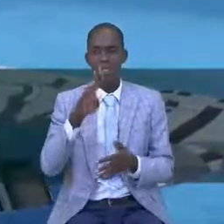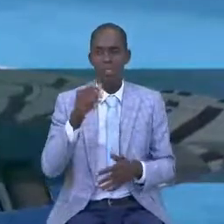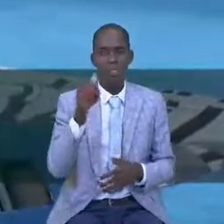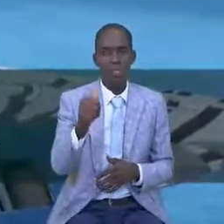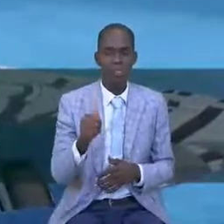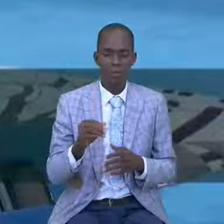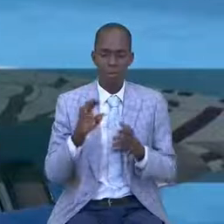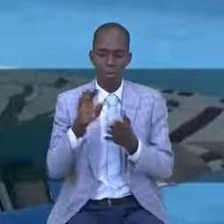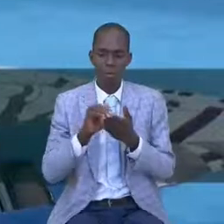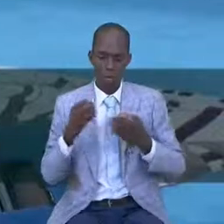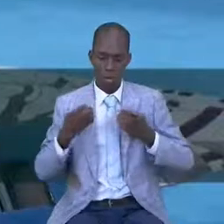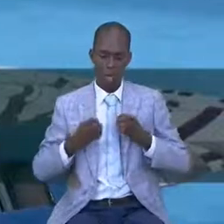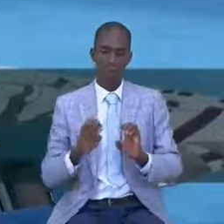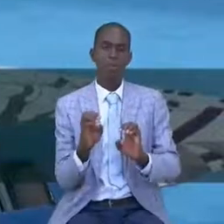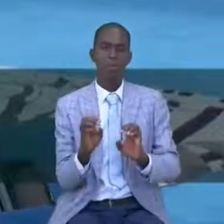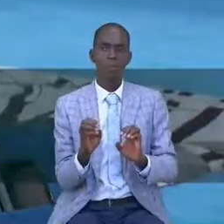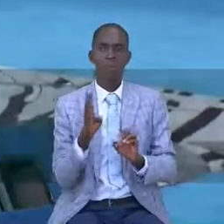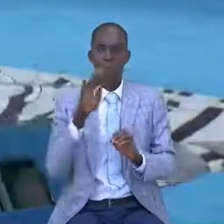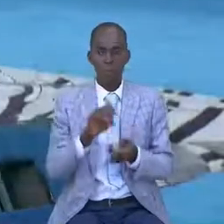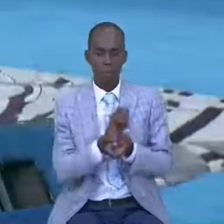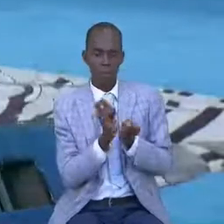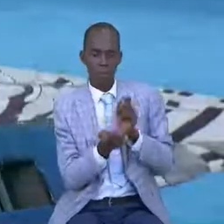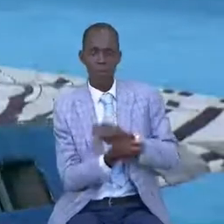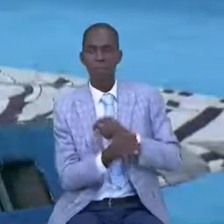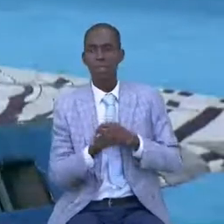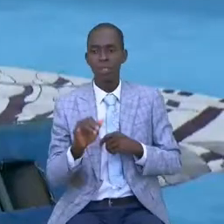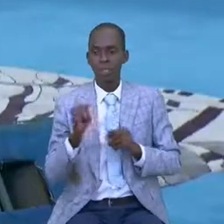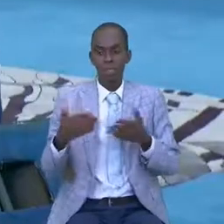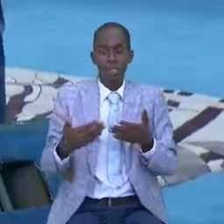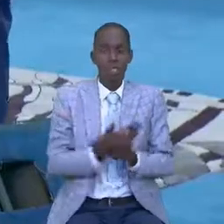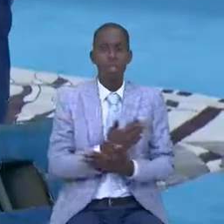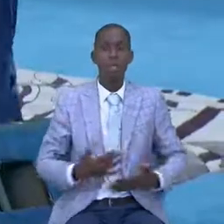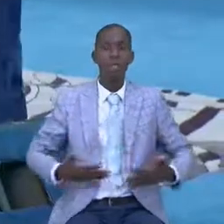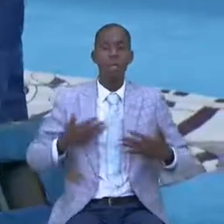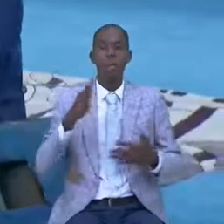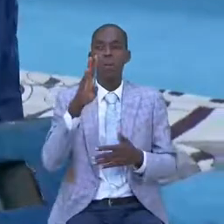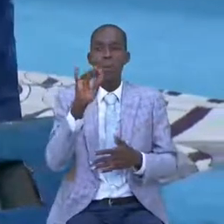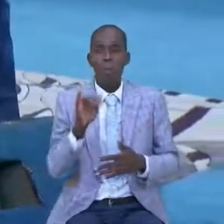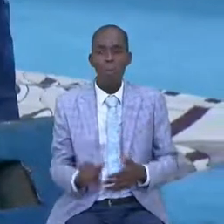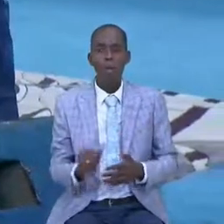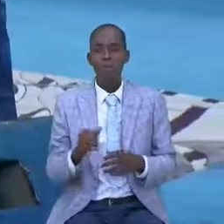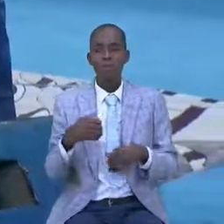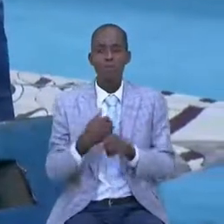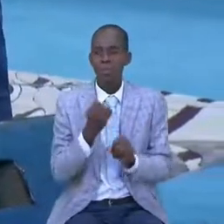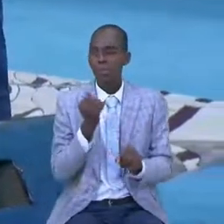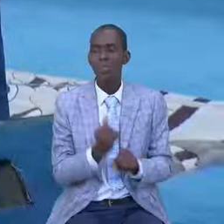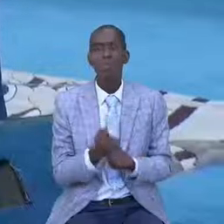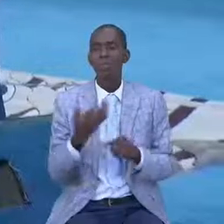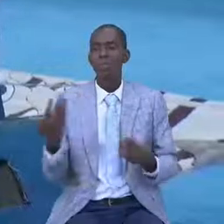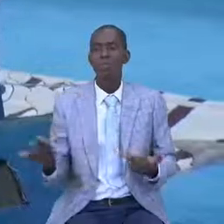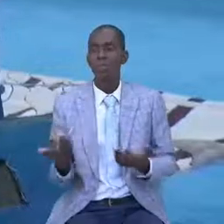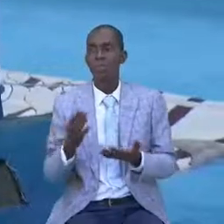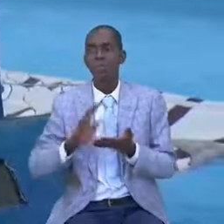en ton pouvoir de générer le salut par tes efforts, en essayant de changer ta